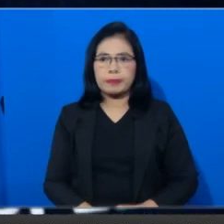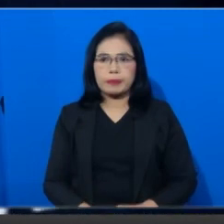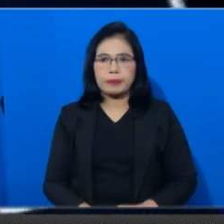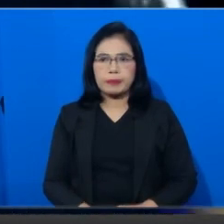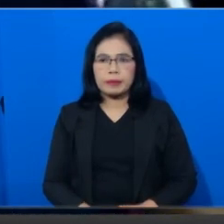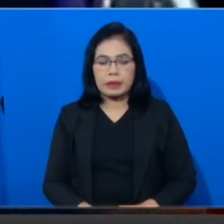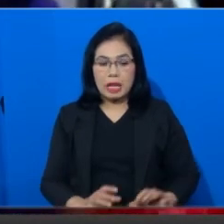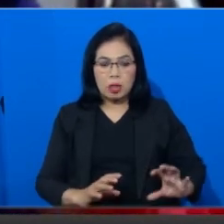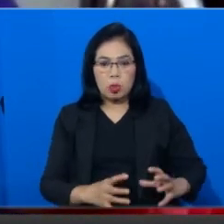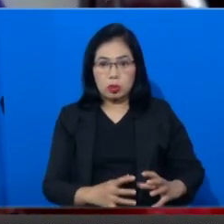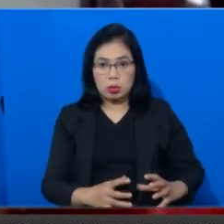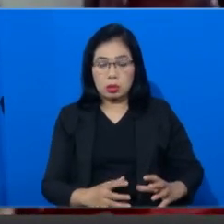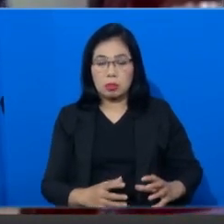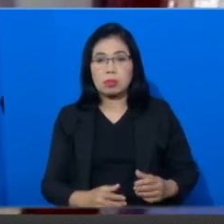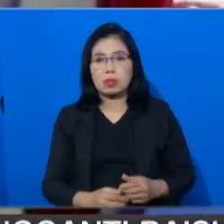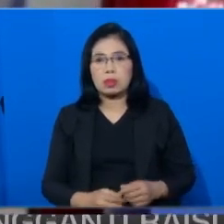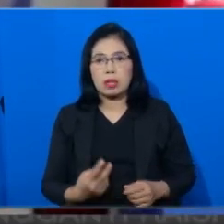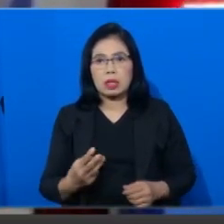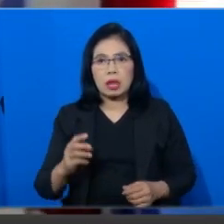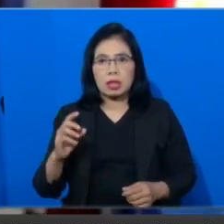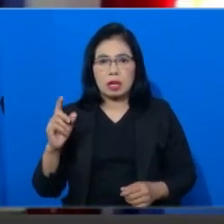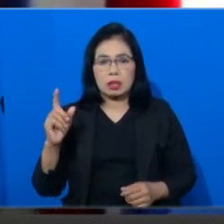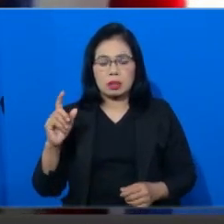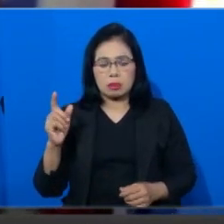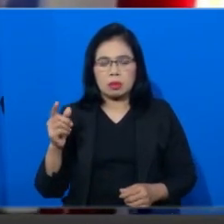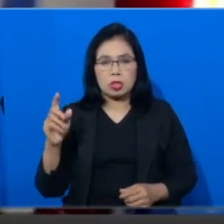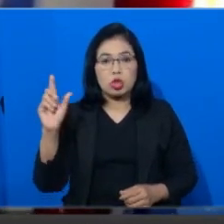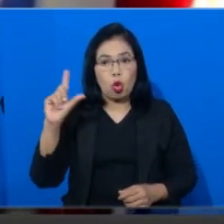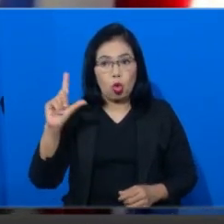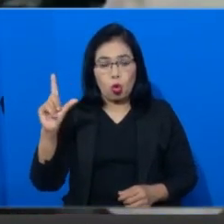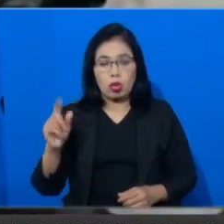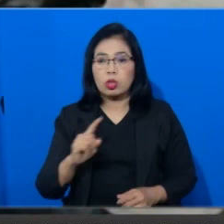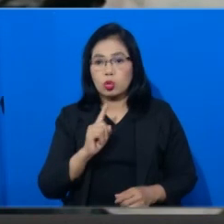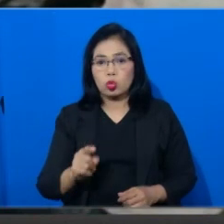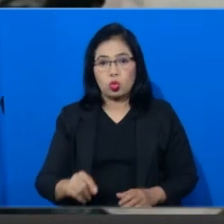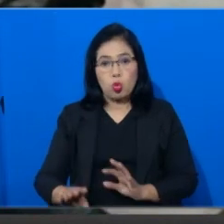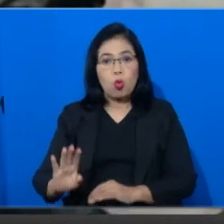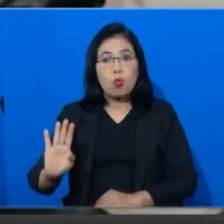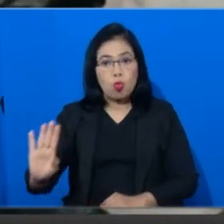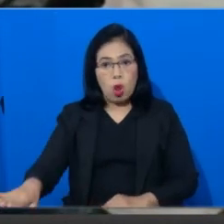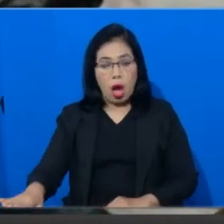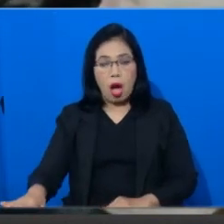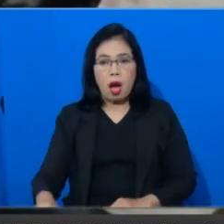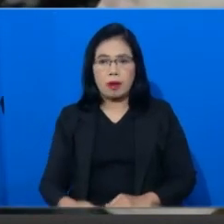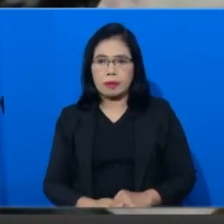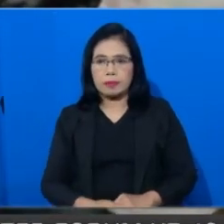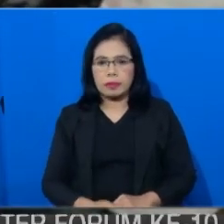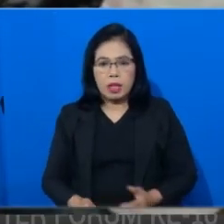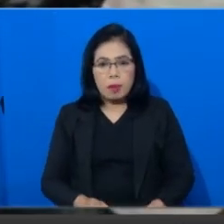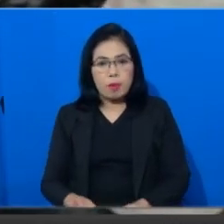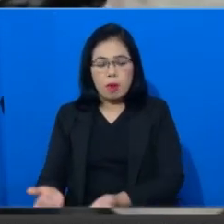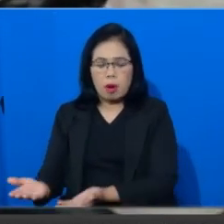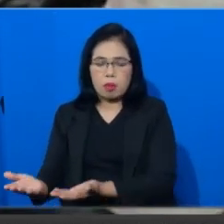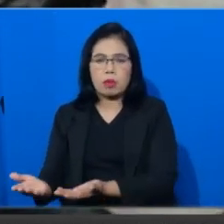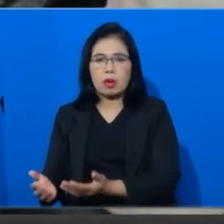kloter 32 embarkasi Solo asal Kabupaten Pemalang, dipulangkan dari asrama haji Donohudan Boyolali menuju rumah duka di